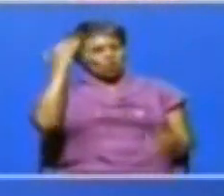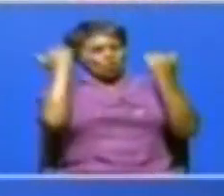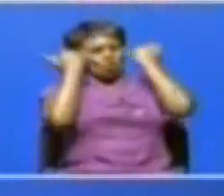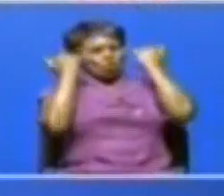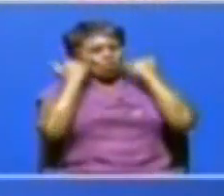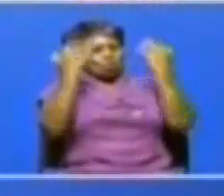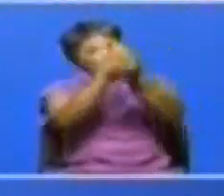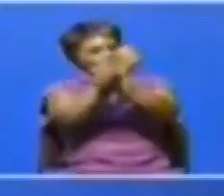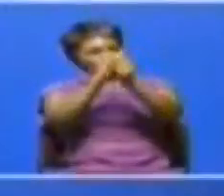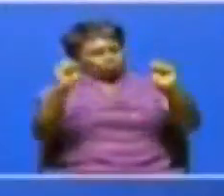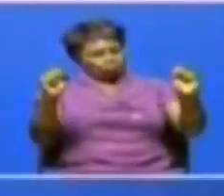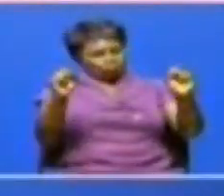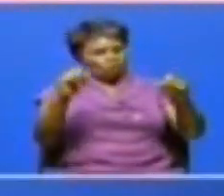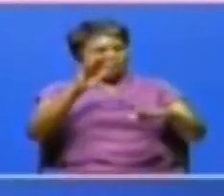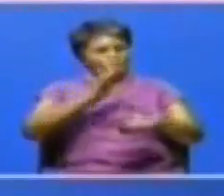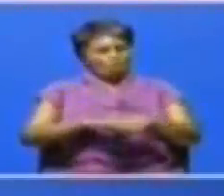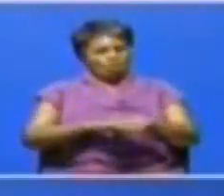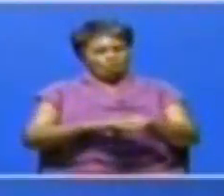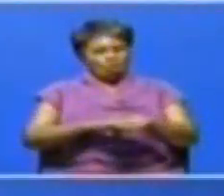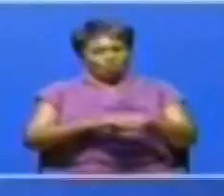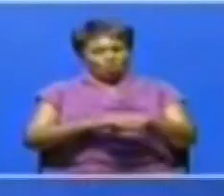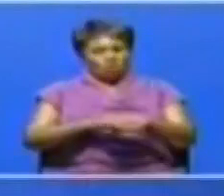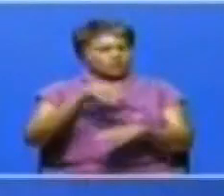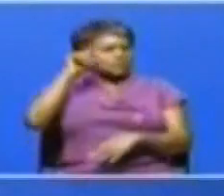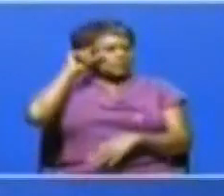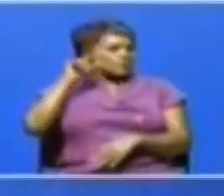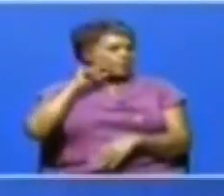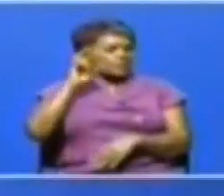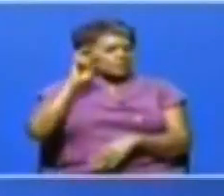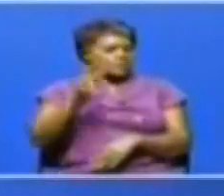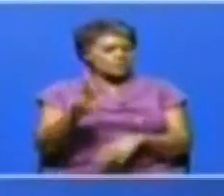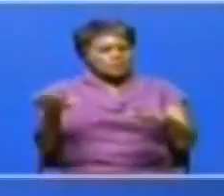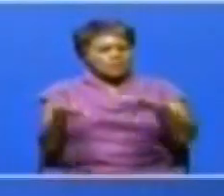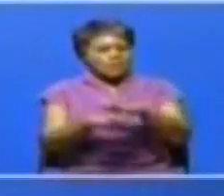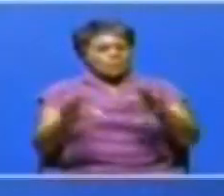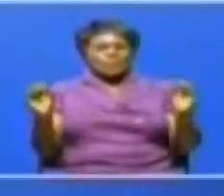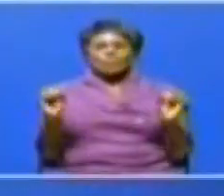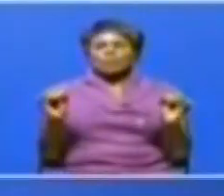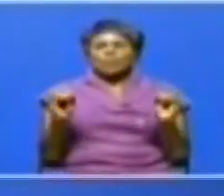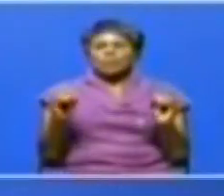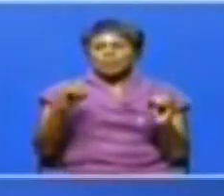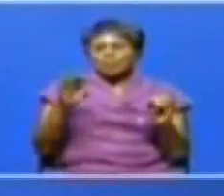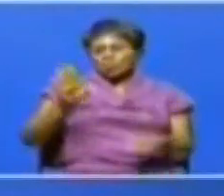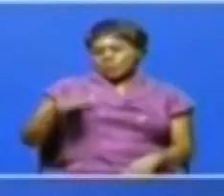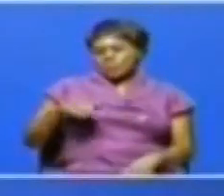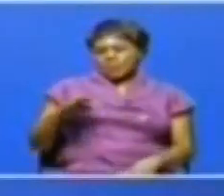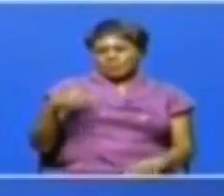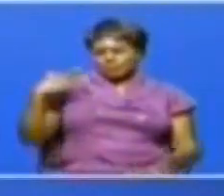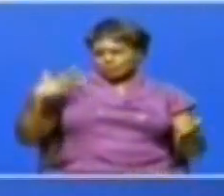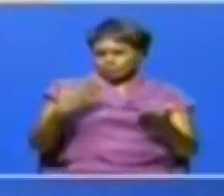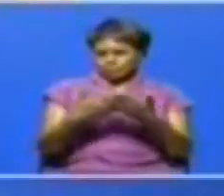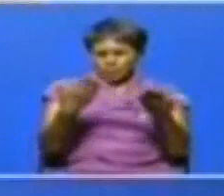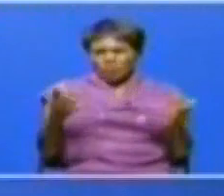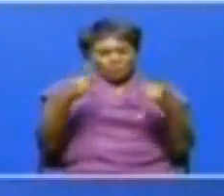iko mahakamani kuambatana na wakilishi sawa wa jinsia, hatujawaona manaibu wa maspika ambao ni wanawake kufikia